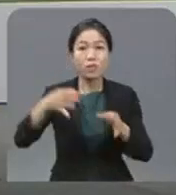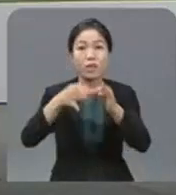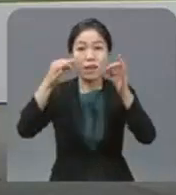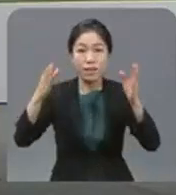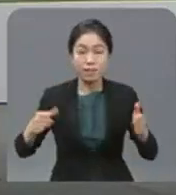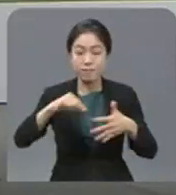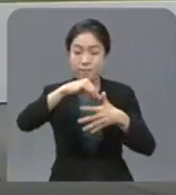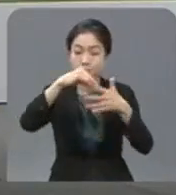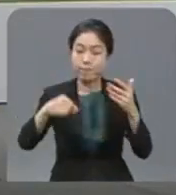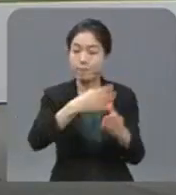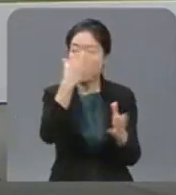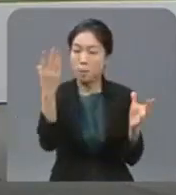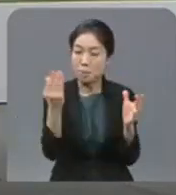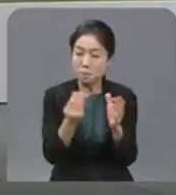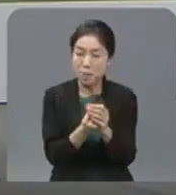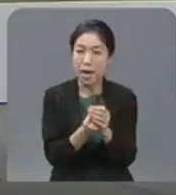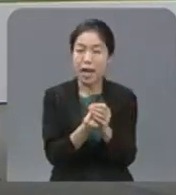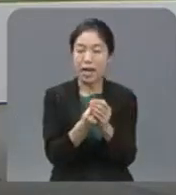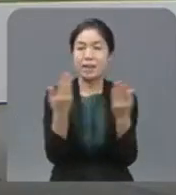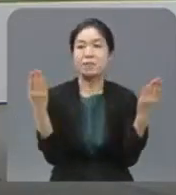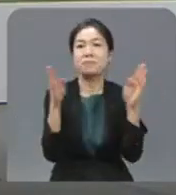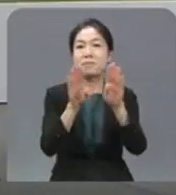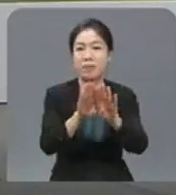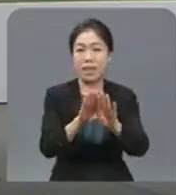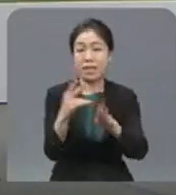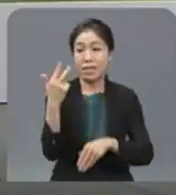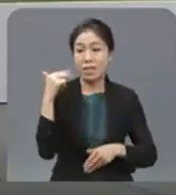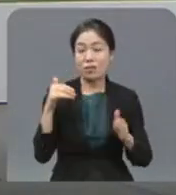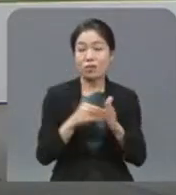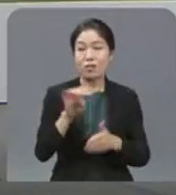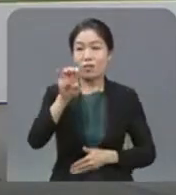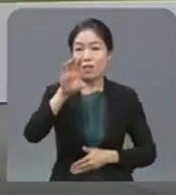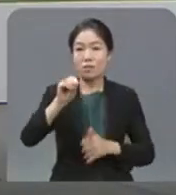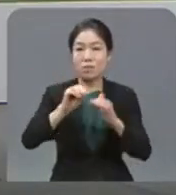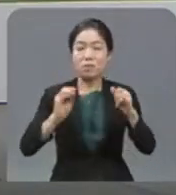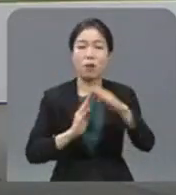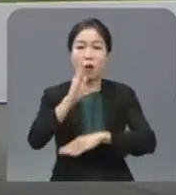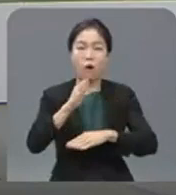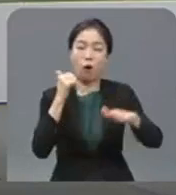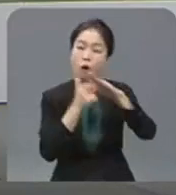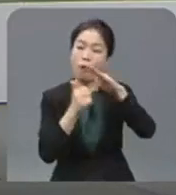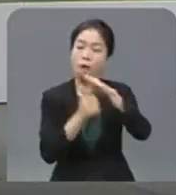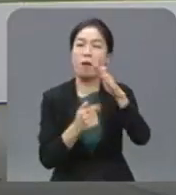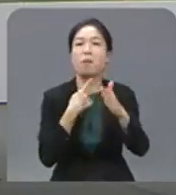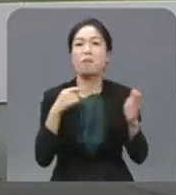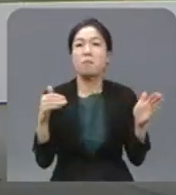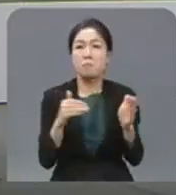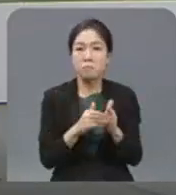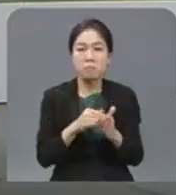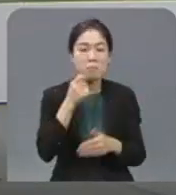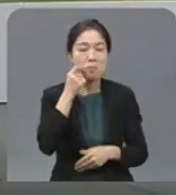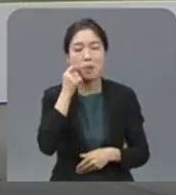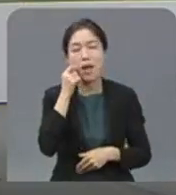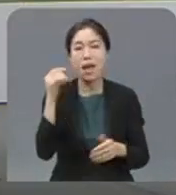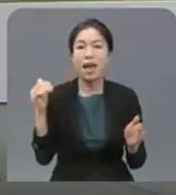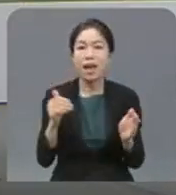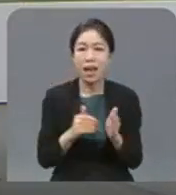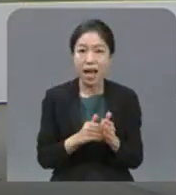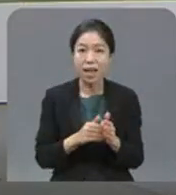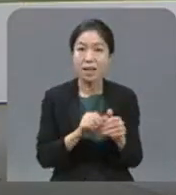마무리하고 대단원의 막을 드립니다 지난주까지 40만명이 넘는 관람객이 다녀갔는데 상황리의 마무리하고